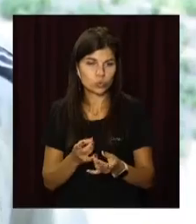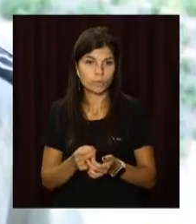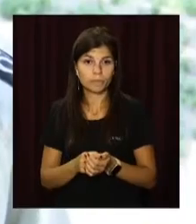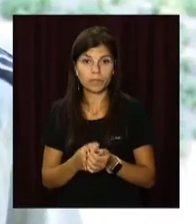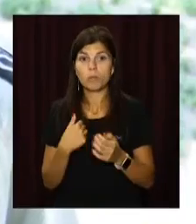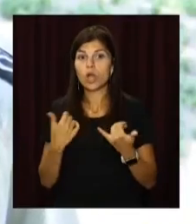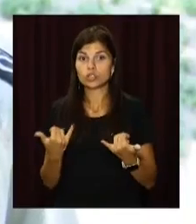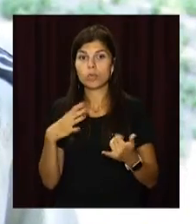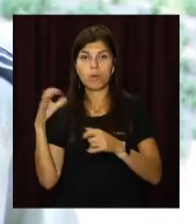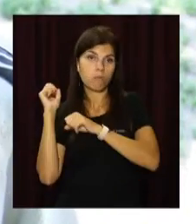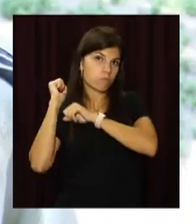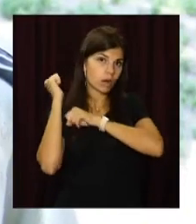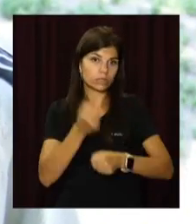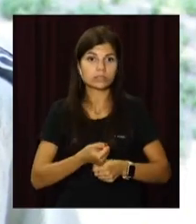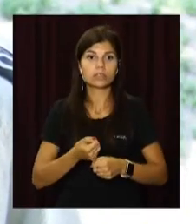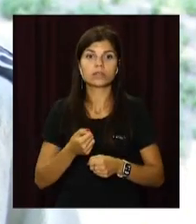ми отримали броски.